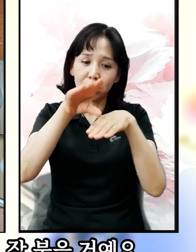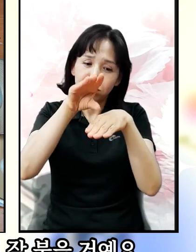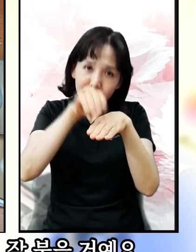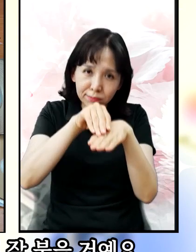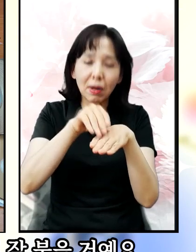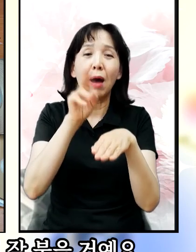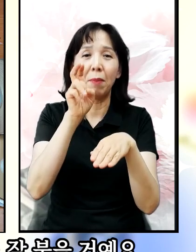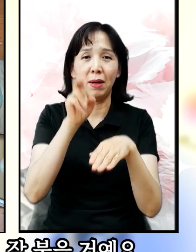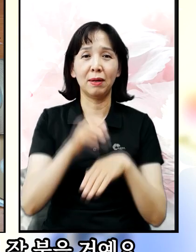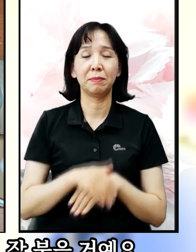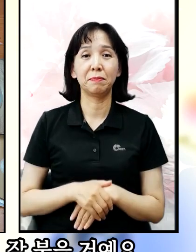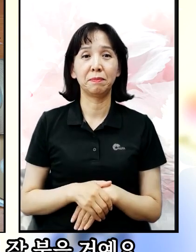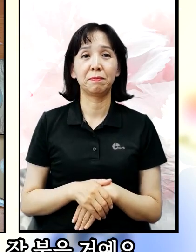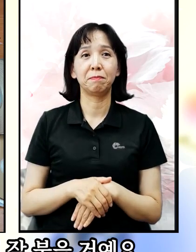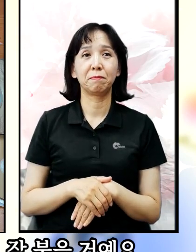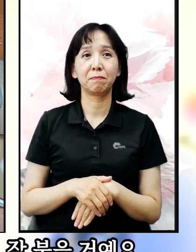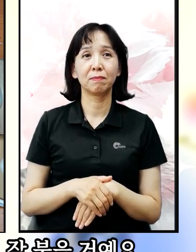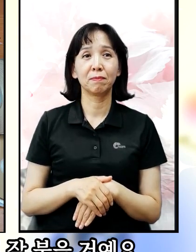잘 붙을 거예요.